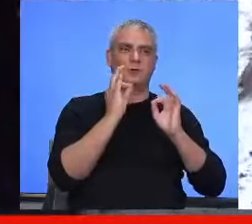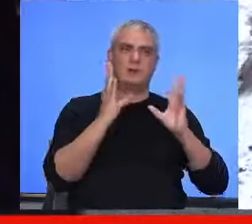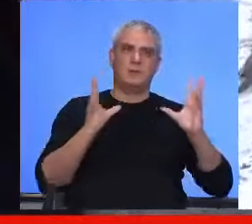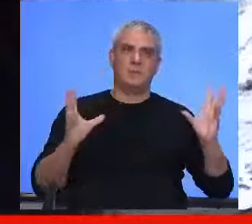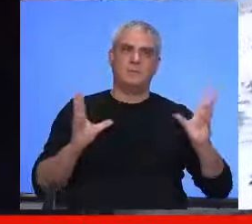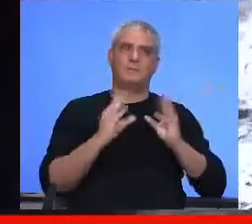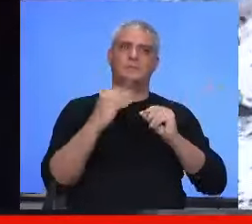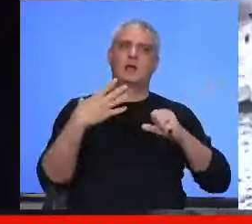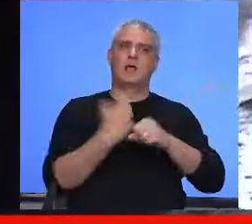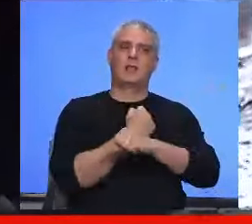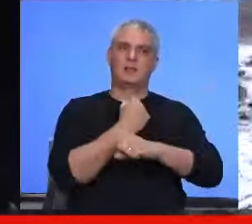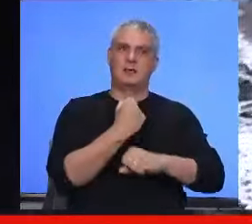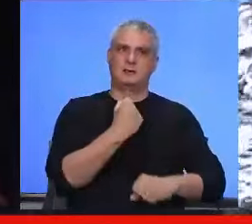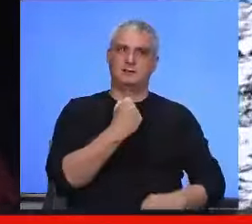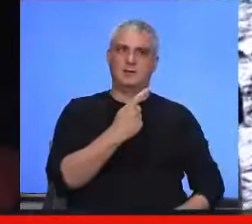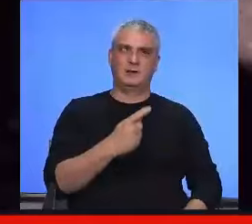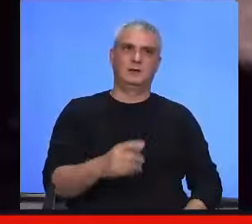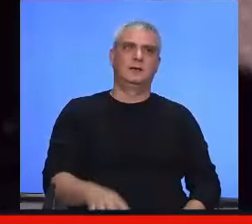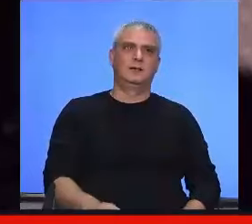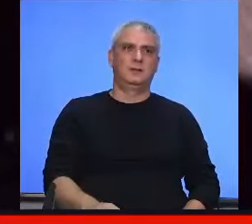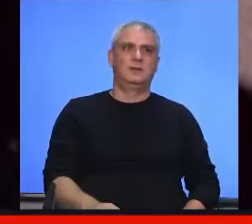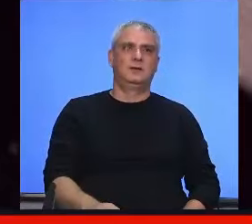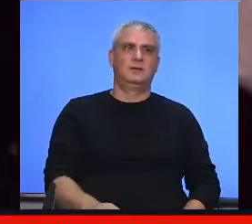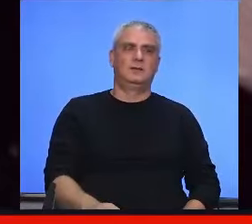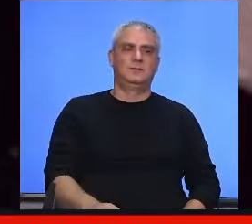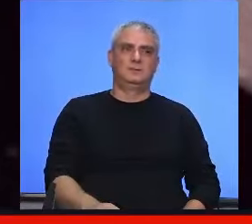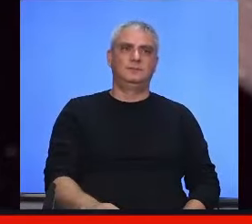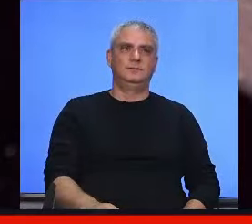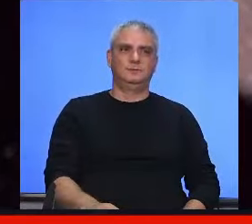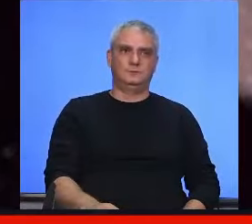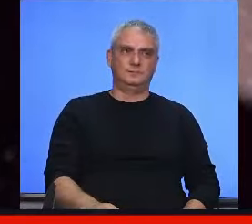של ביחד ננצח.